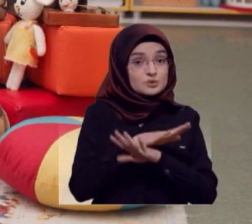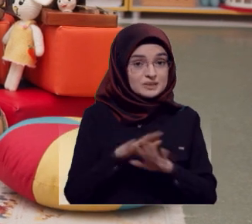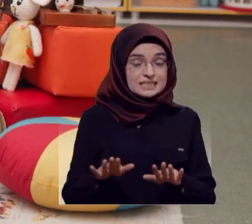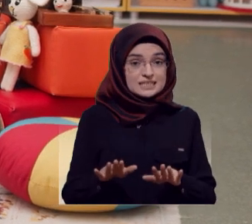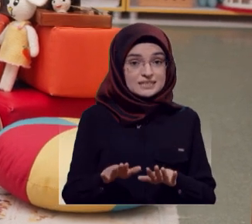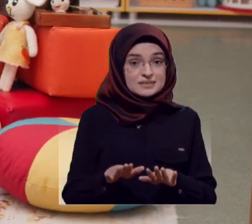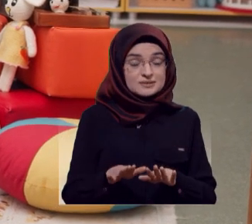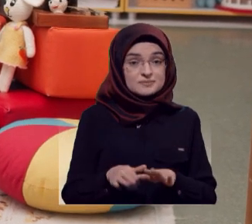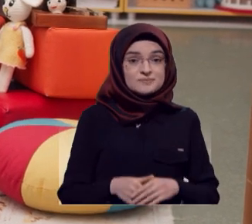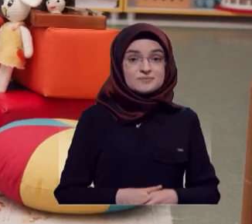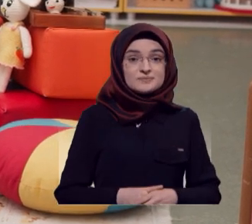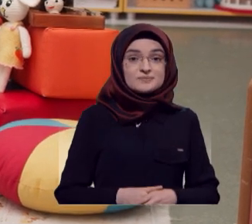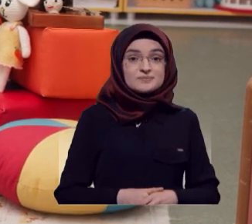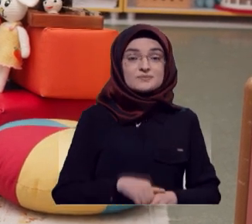bitti.